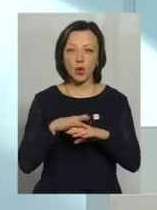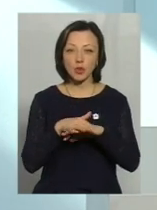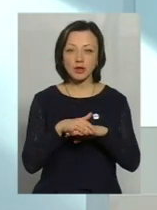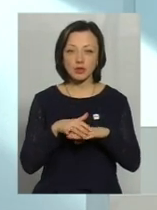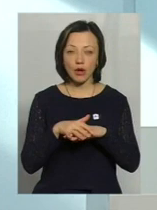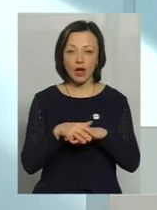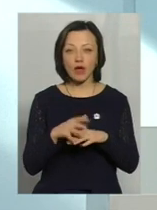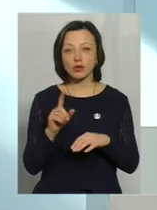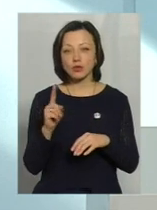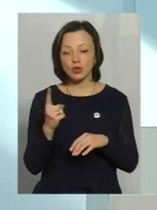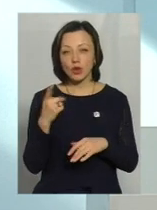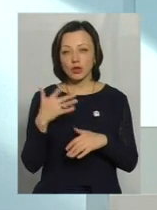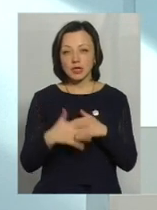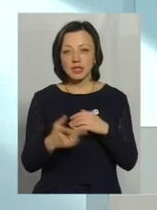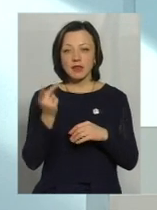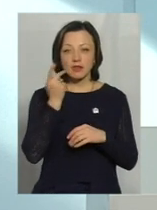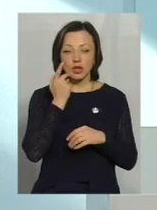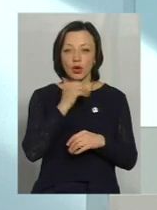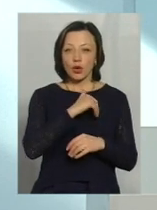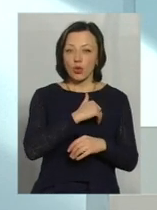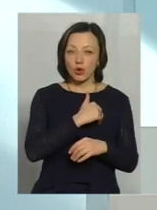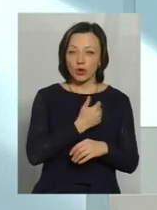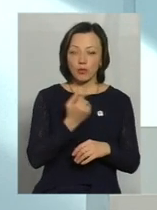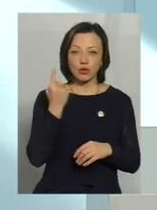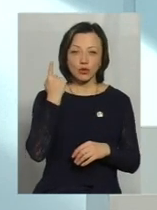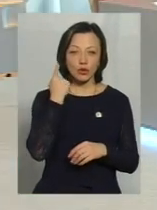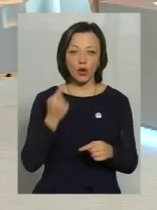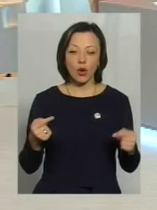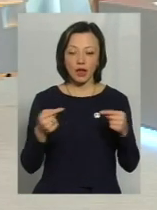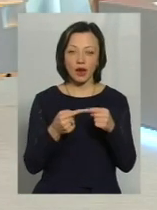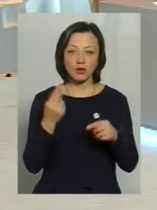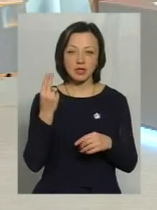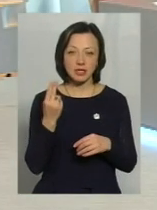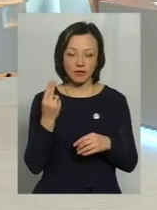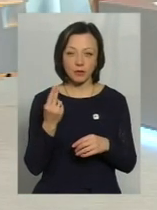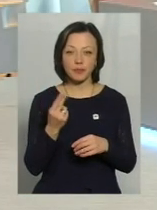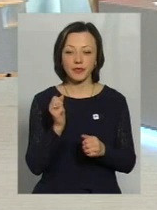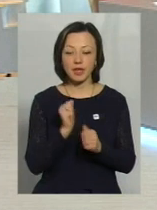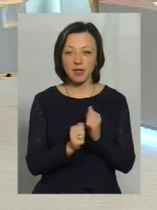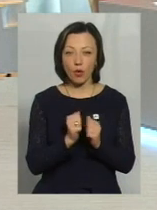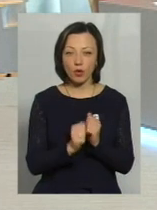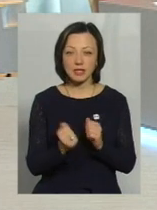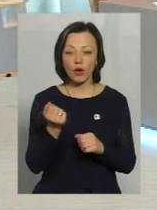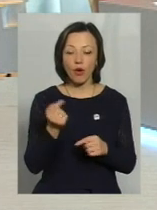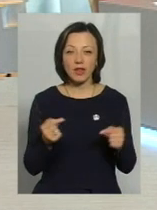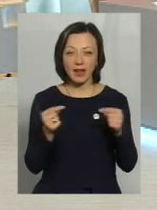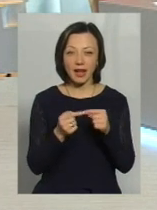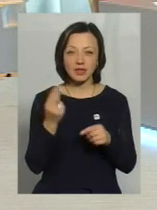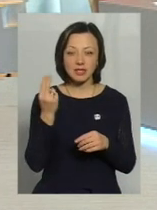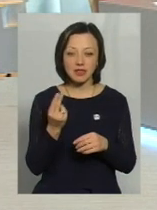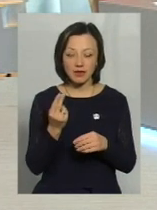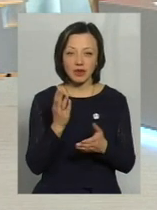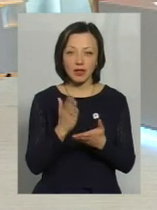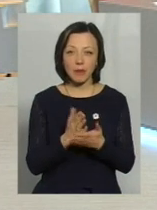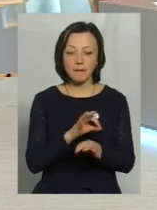що, розумієте, завжди хочуть почути конкретну цифру. За кожною конкретною цифрою